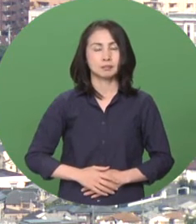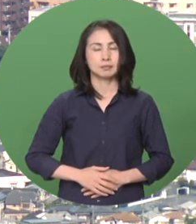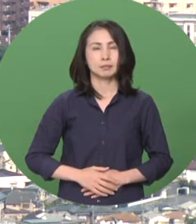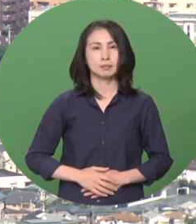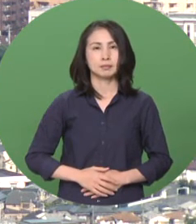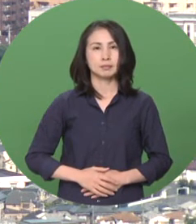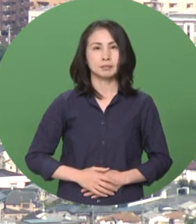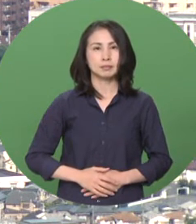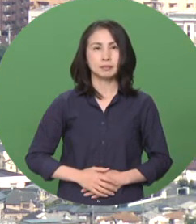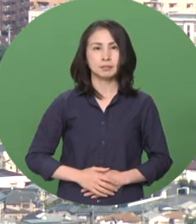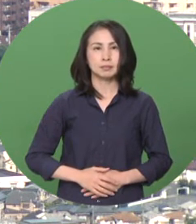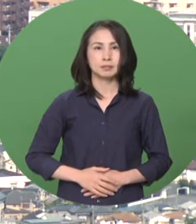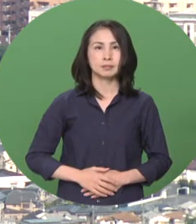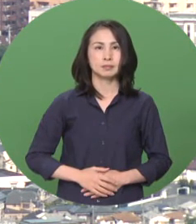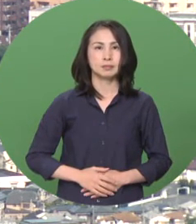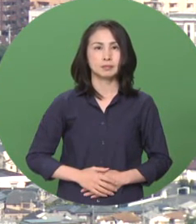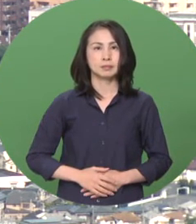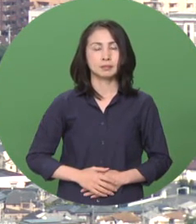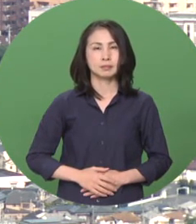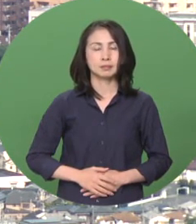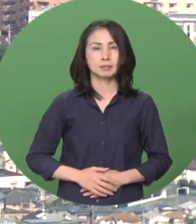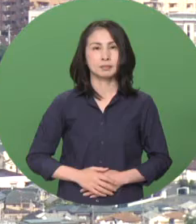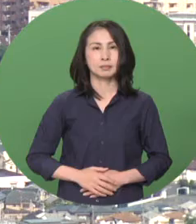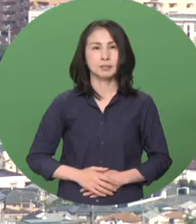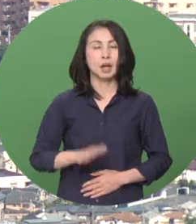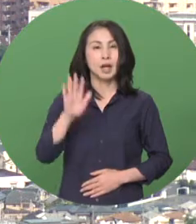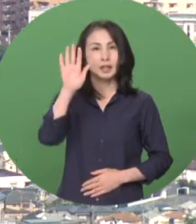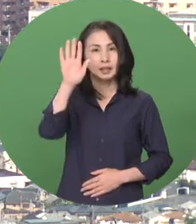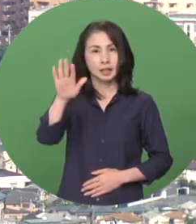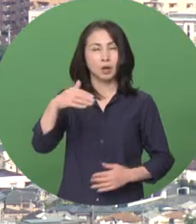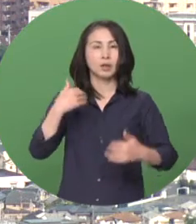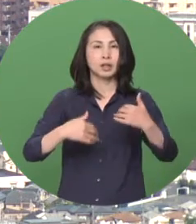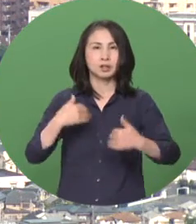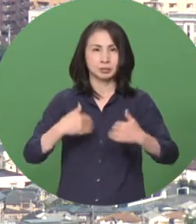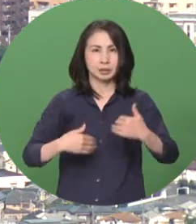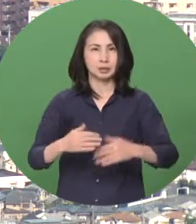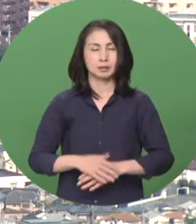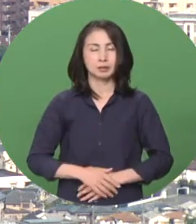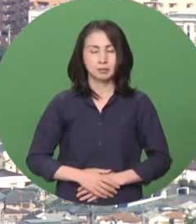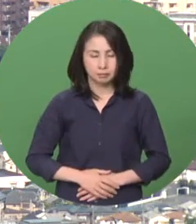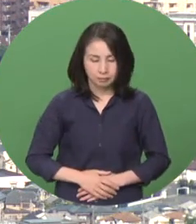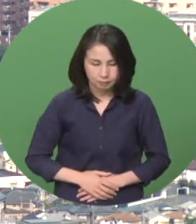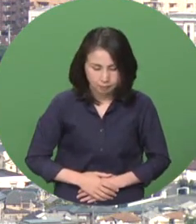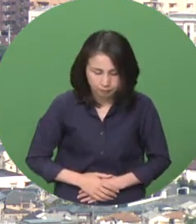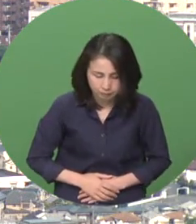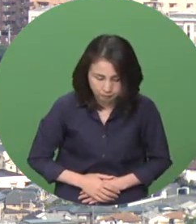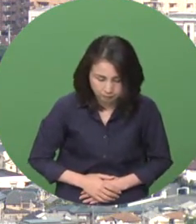課までお願いします。それでは次回をお楽しみに。さようなら。